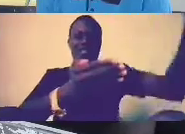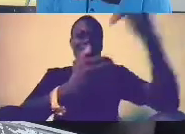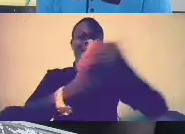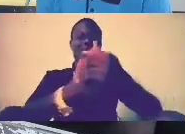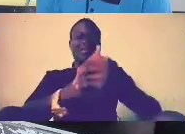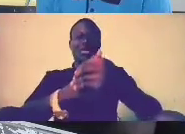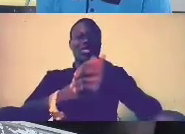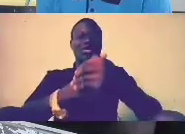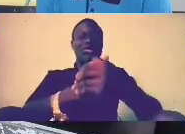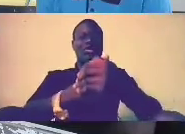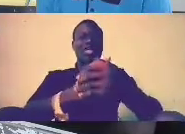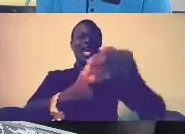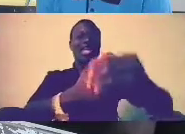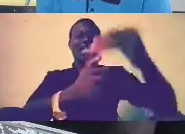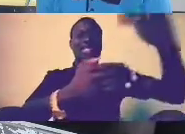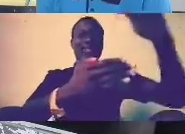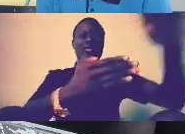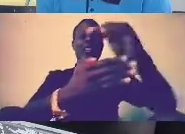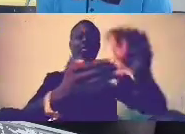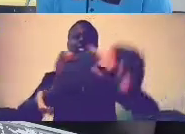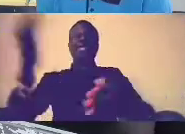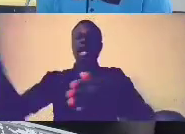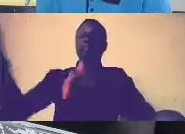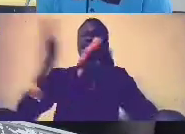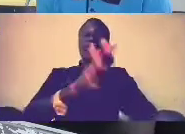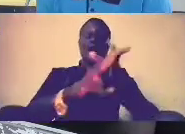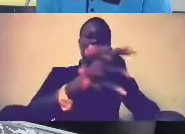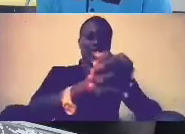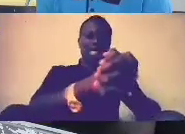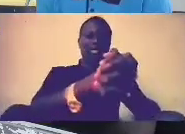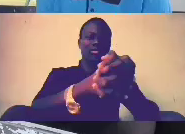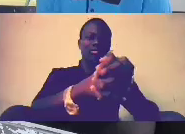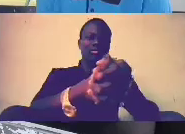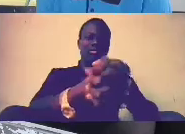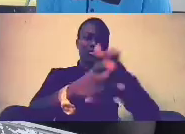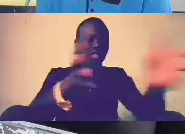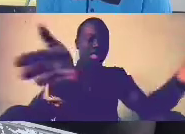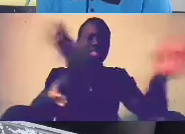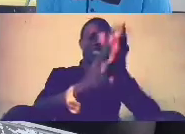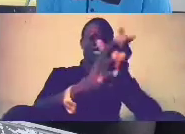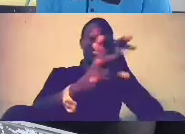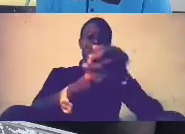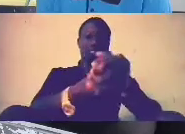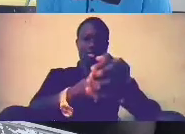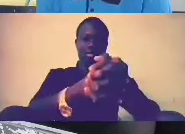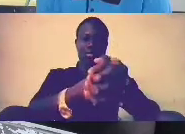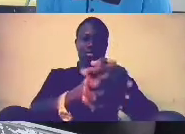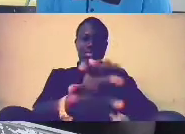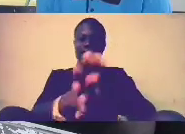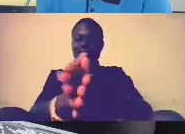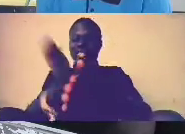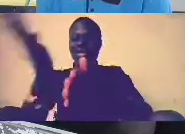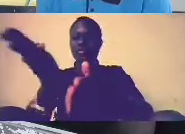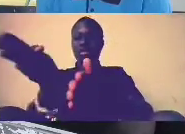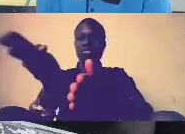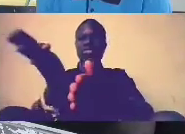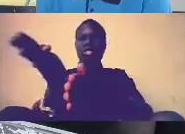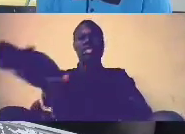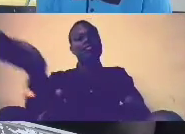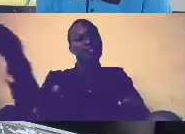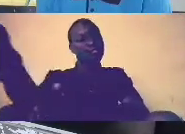Il faut comparer les méthodes, analyse les méthodes que tu as appliquées avant l'arrivée de ces 2 mois. Est-ce que